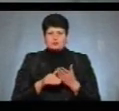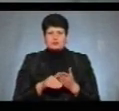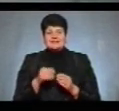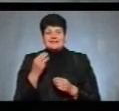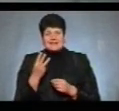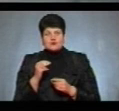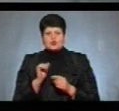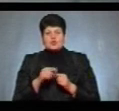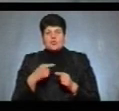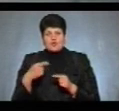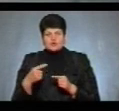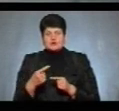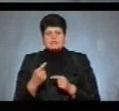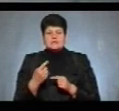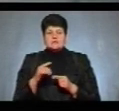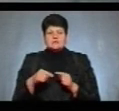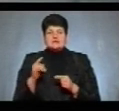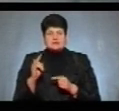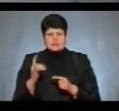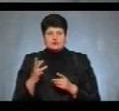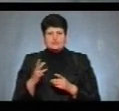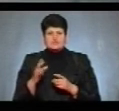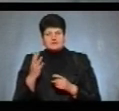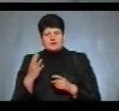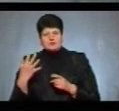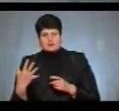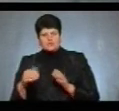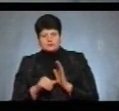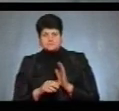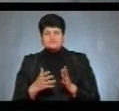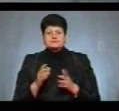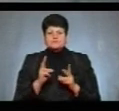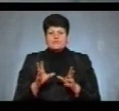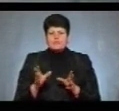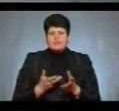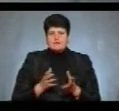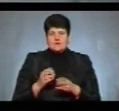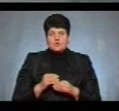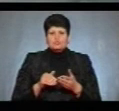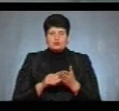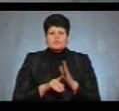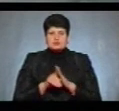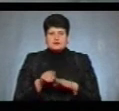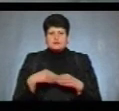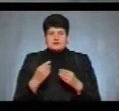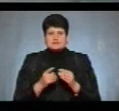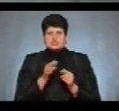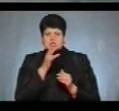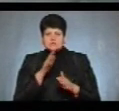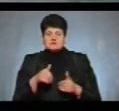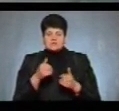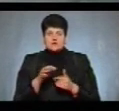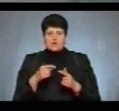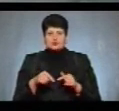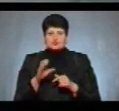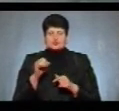кожну наступну дитину в сім'ї одному із батьків, що постійно проживає з дитиною. Допомогу надаватимуть, починаючи з часу звернення до органу